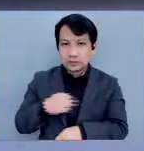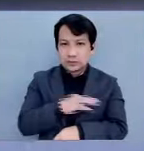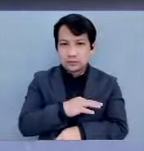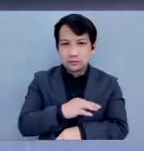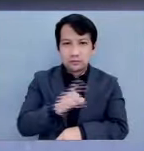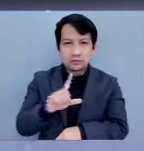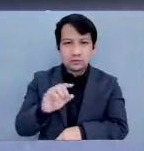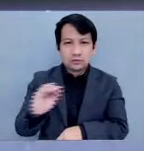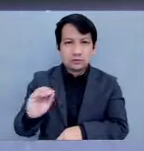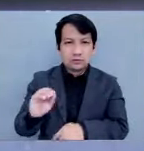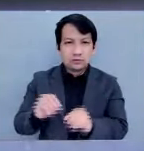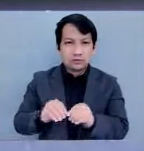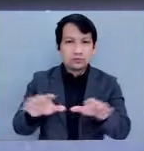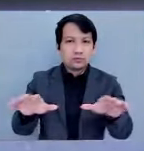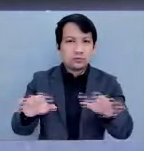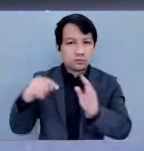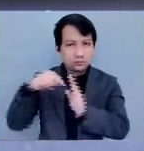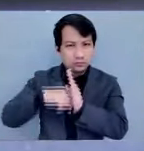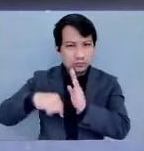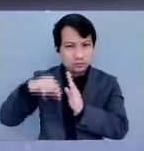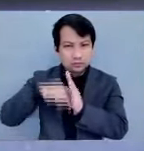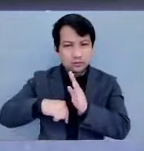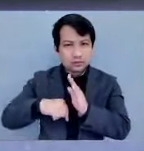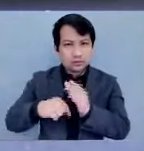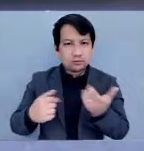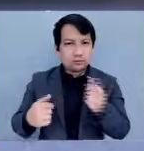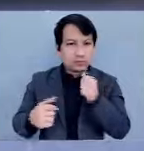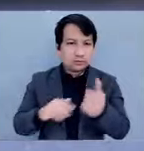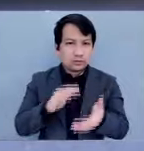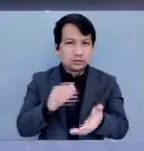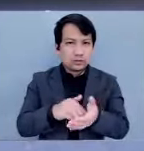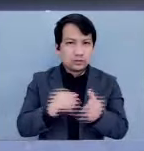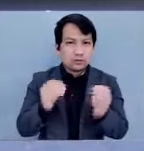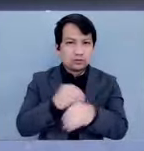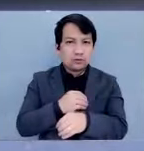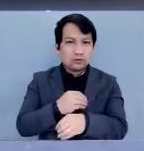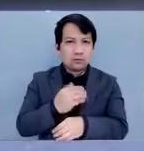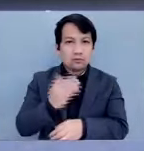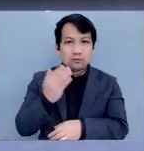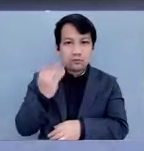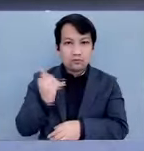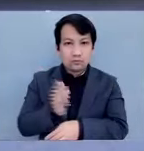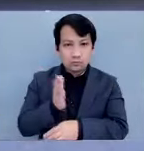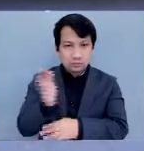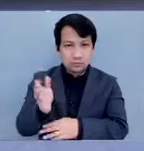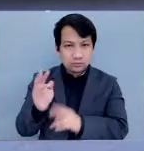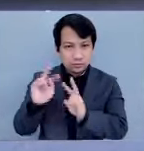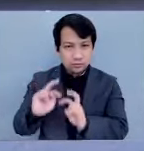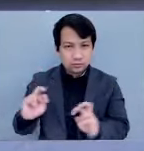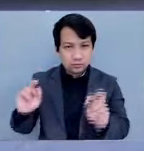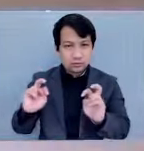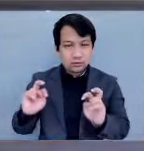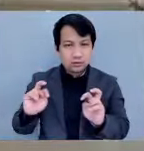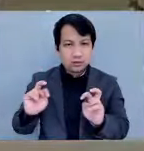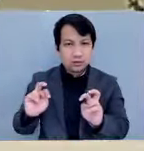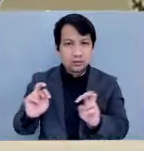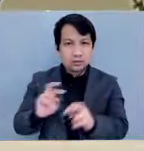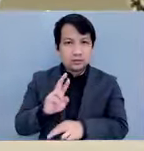Malawakan investigation po to, hindi lang po sa central office. We have ongoing investigations also in our regional